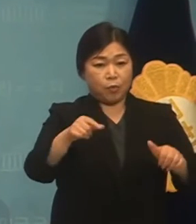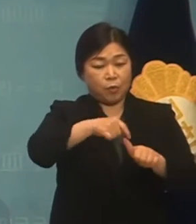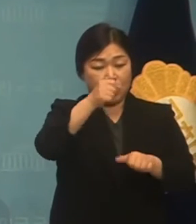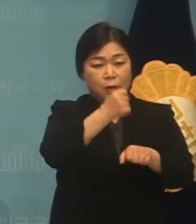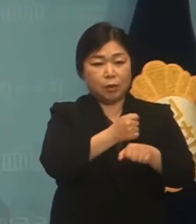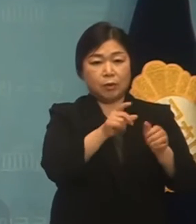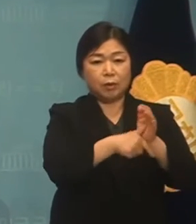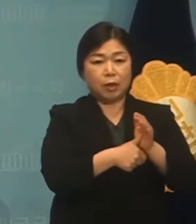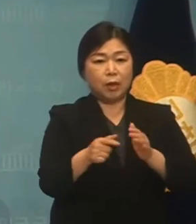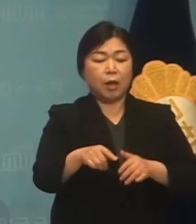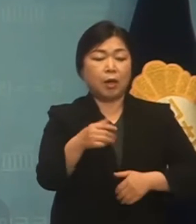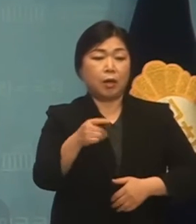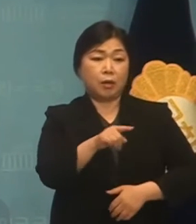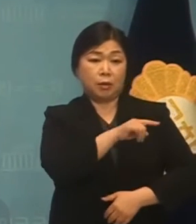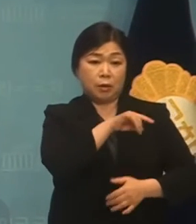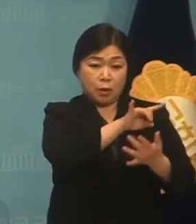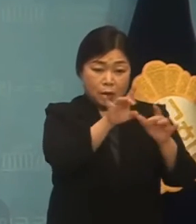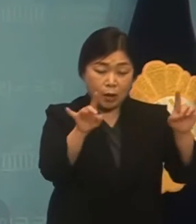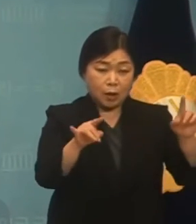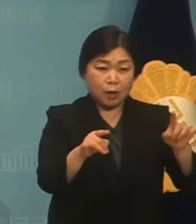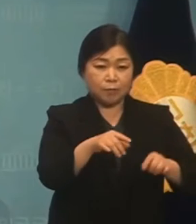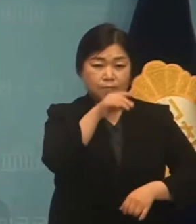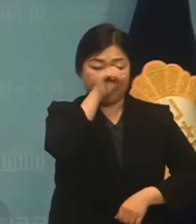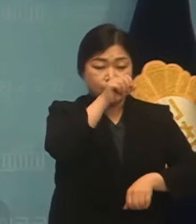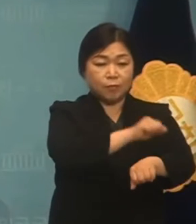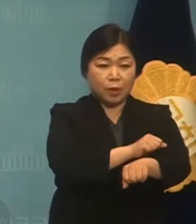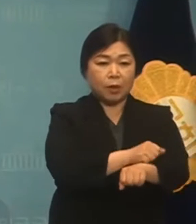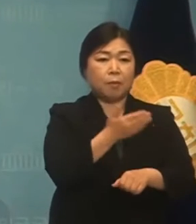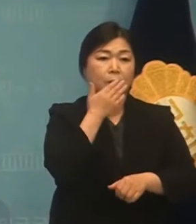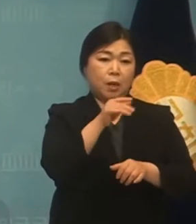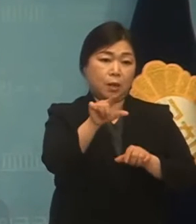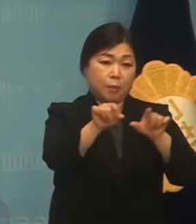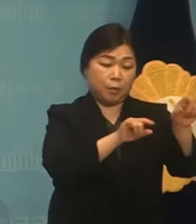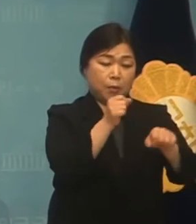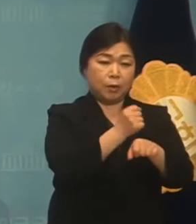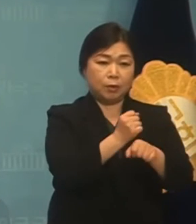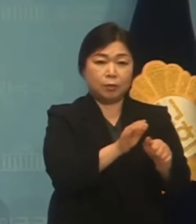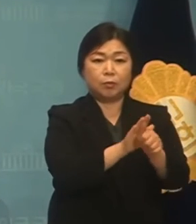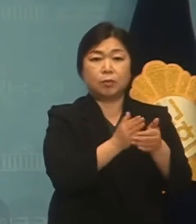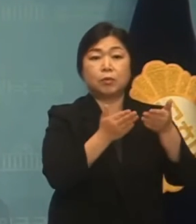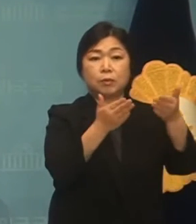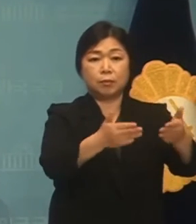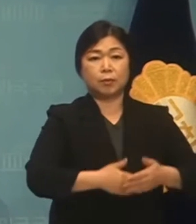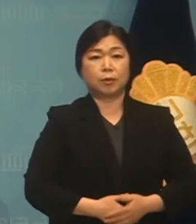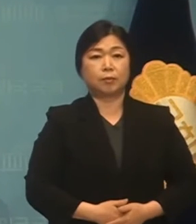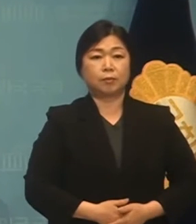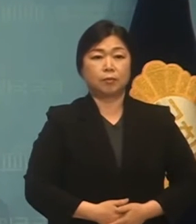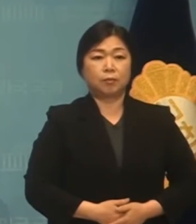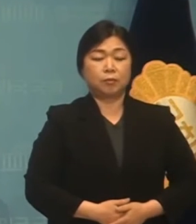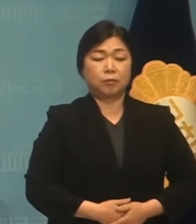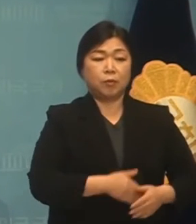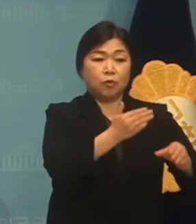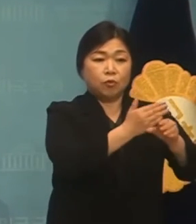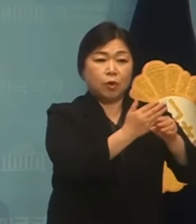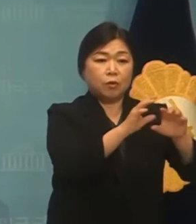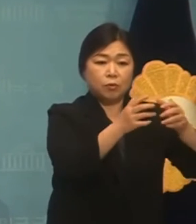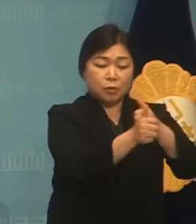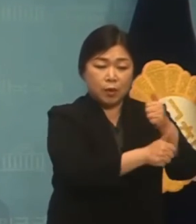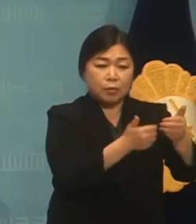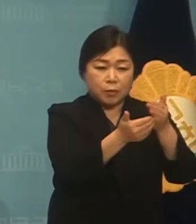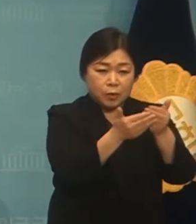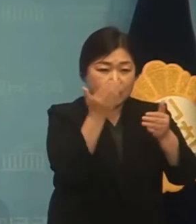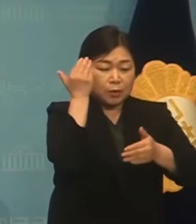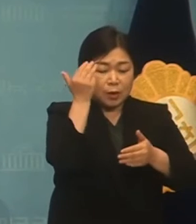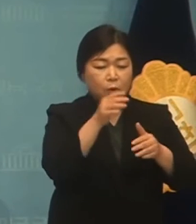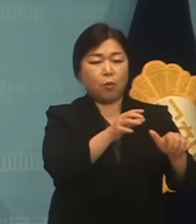중심으로 각자 강점 있는 분야에 활용할 수 있도록 적극 돕겠습니다. 중견위원님들이 경륜과 지혜 반드시